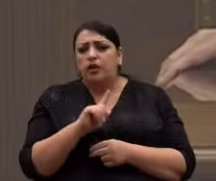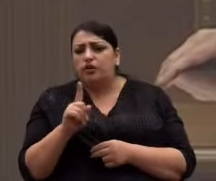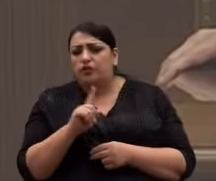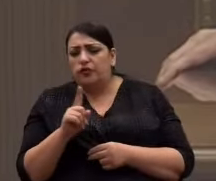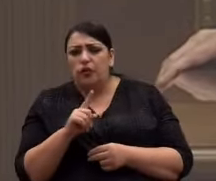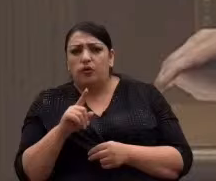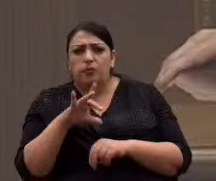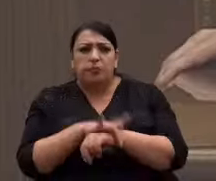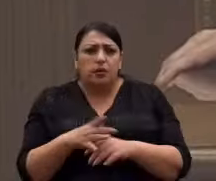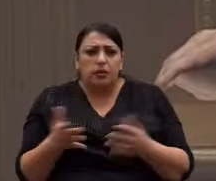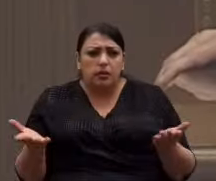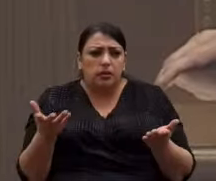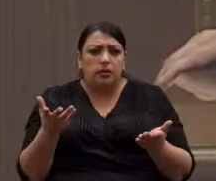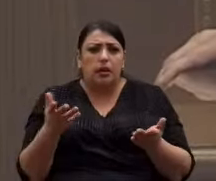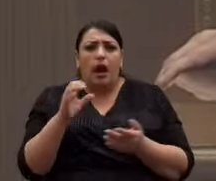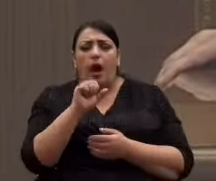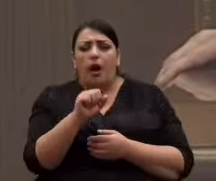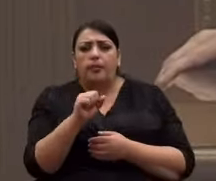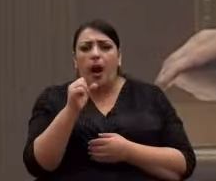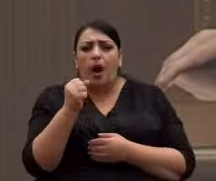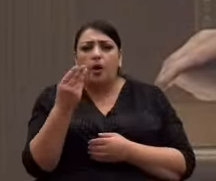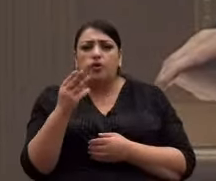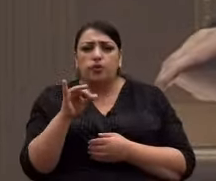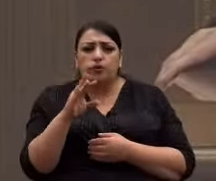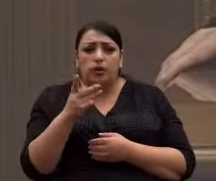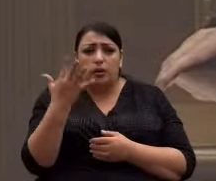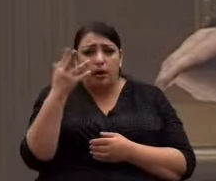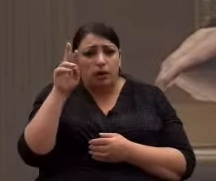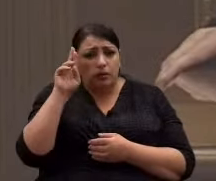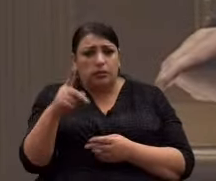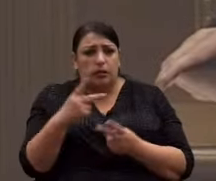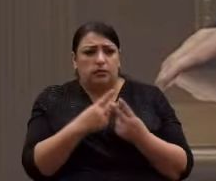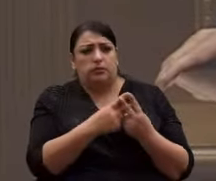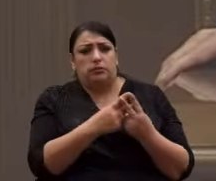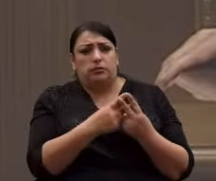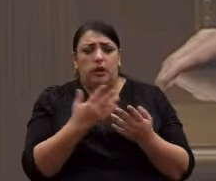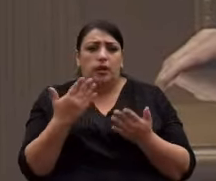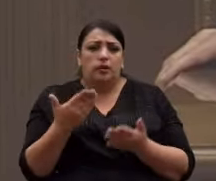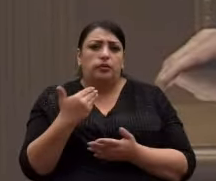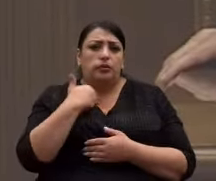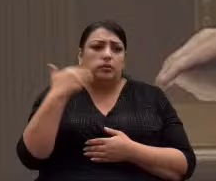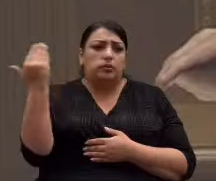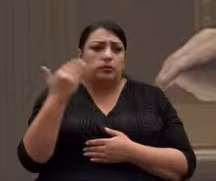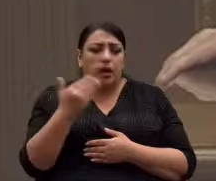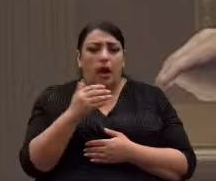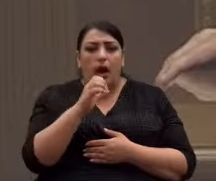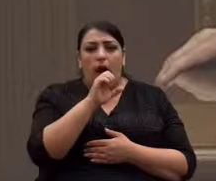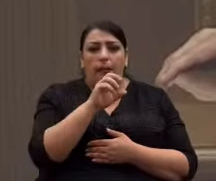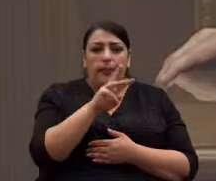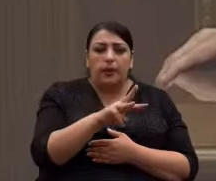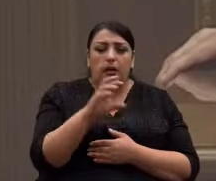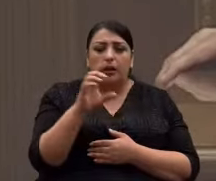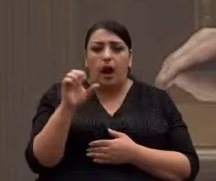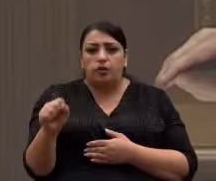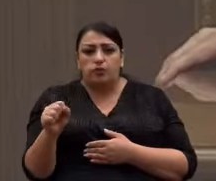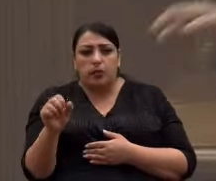քաղաքական հայացքներով Արմեն Աշոտյանի կարող է տարիով պահեն, այսօր բարձրաձայնեցի Միքայել Արզումանյանի